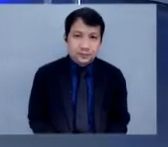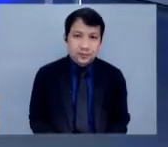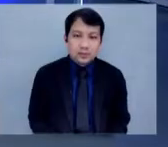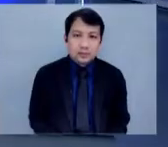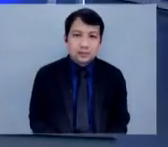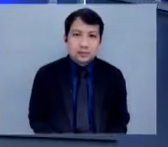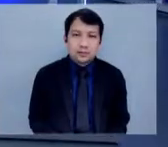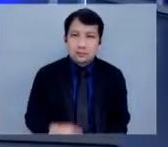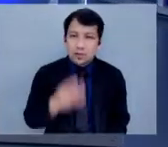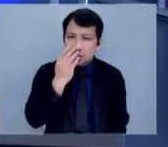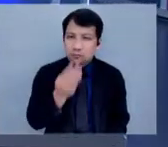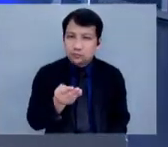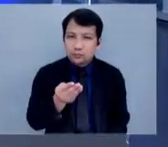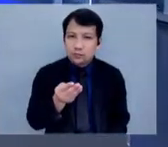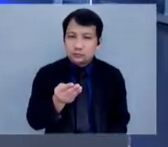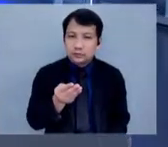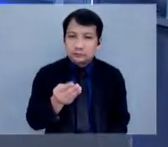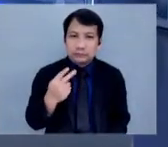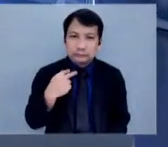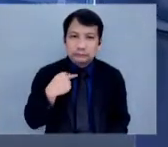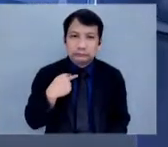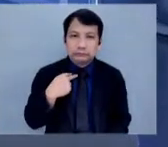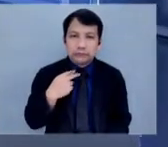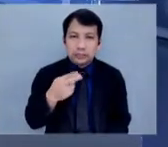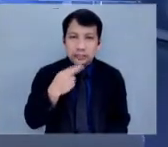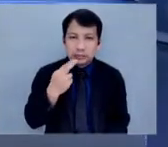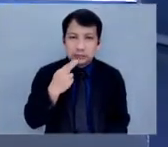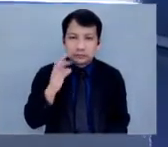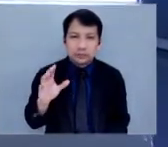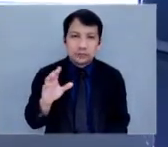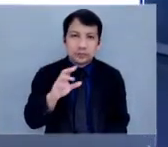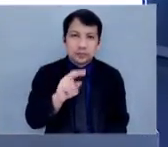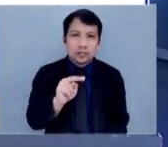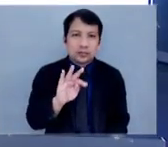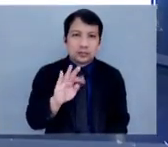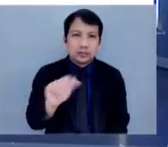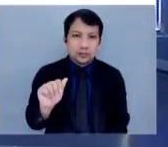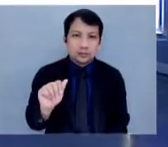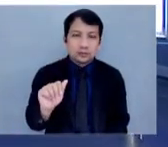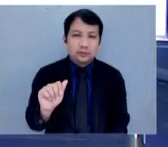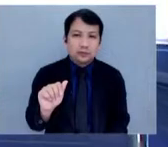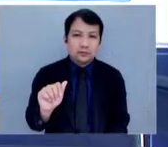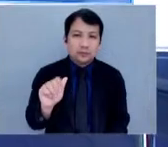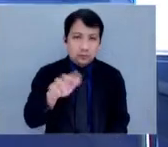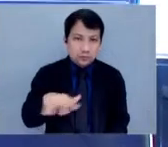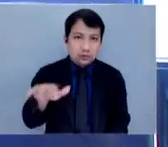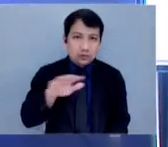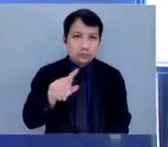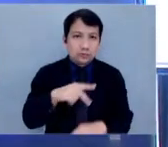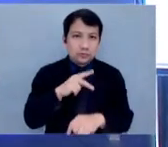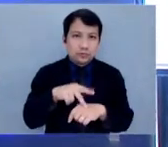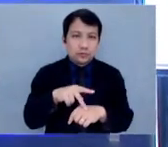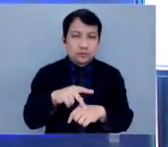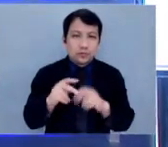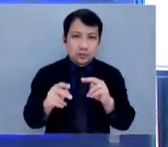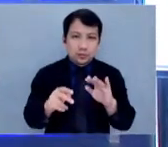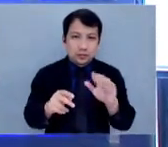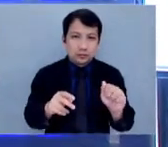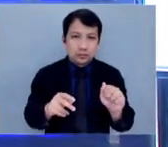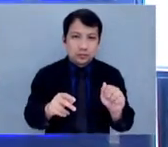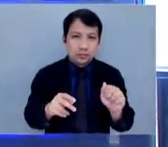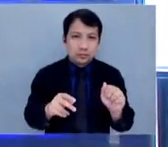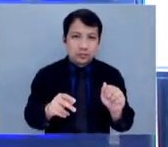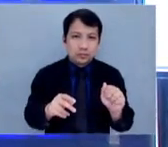dapat na lang ang natitirang stock ng bigas sa mga warehouse ng National Food Authority sa buong bansa. Kaya ang NFA tinaasa